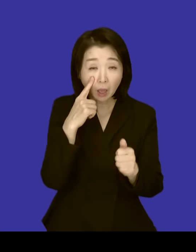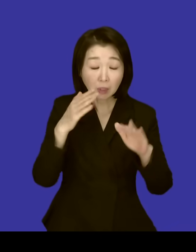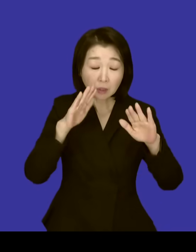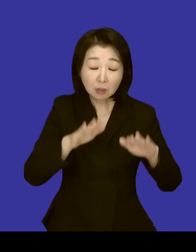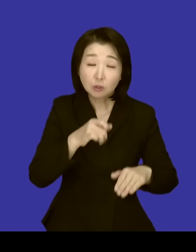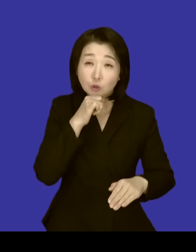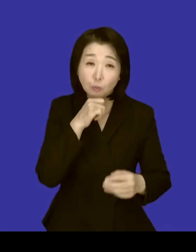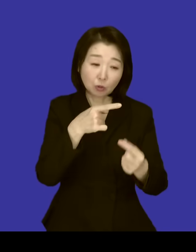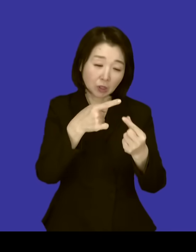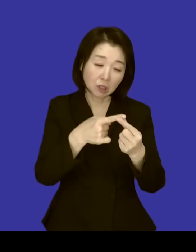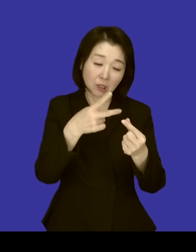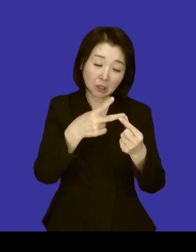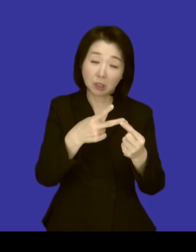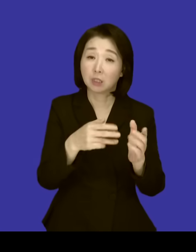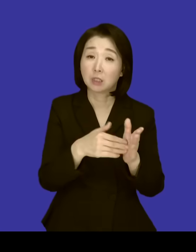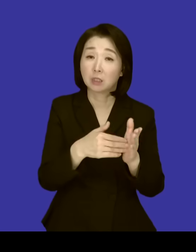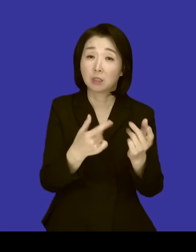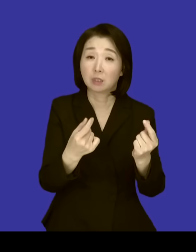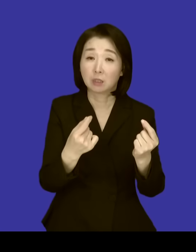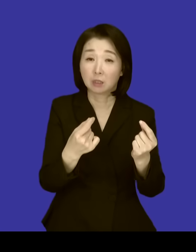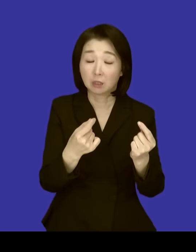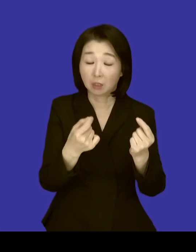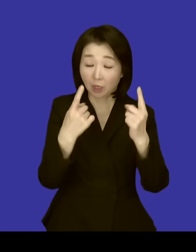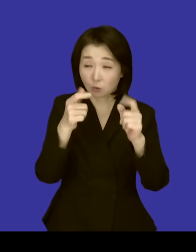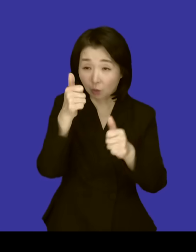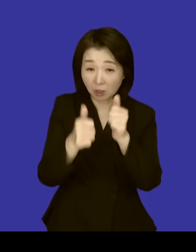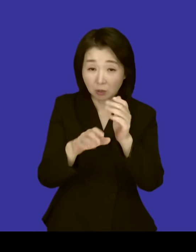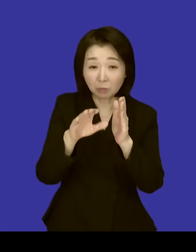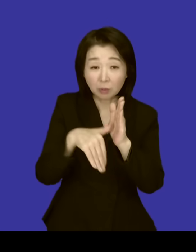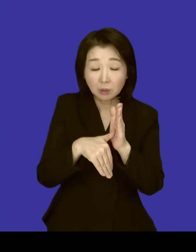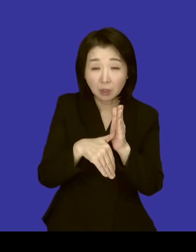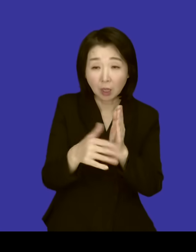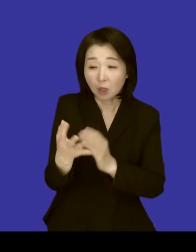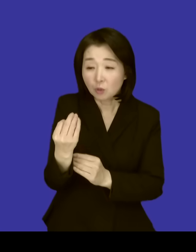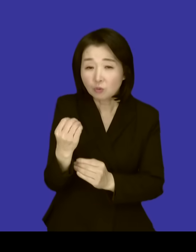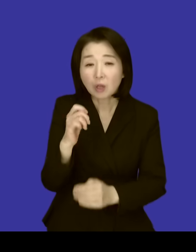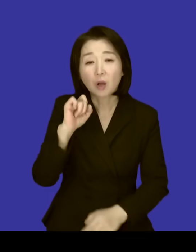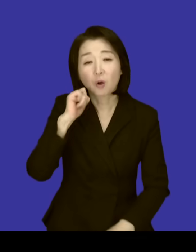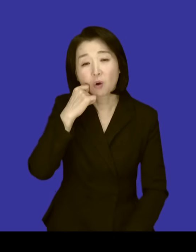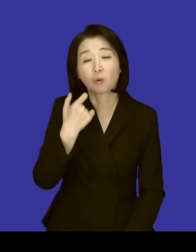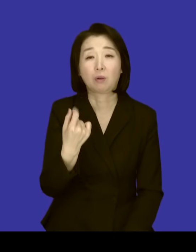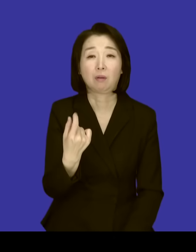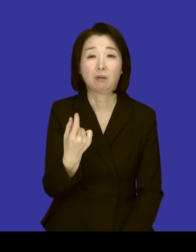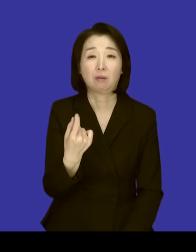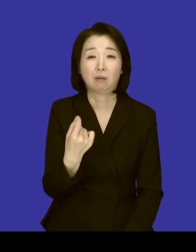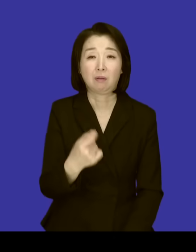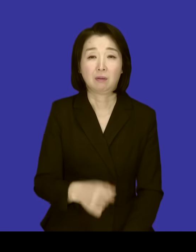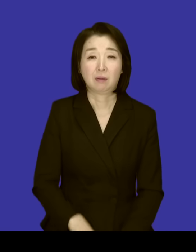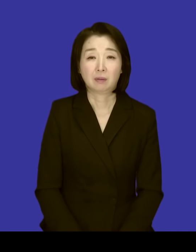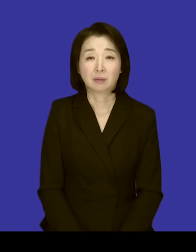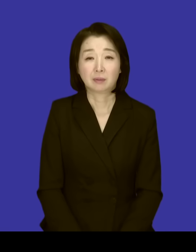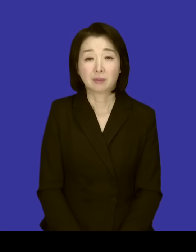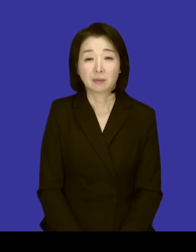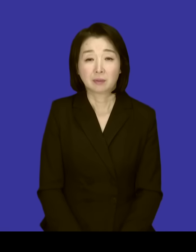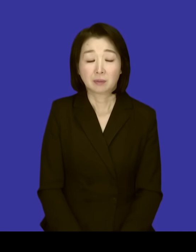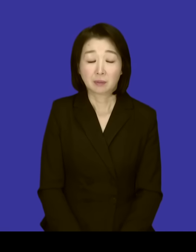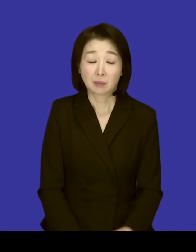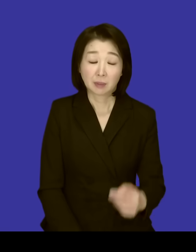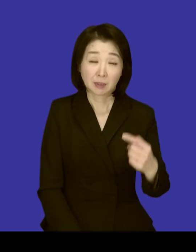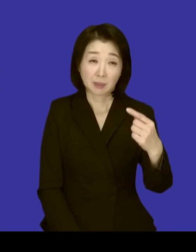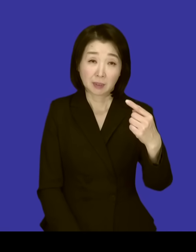계속 나왔었는데 예. 제가 수능 볼 때가 굉장히 수능이 어려웠던 수능이라 가지고 예. 그